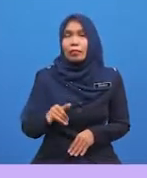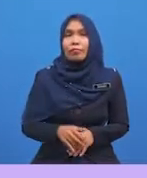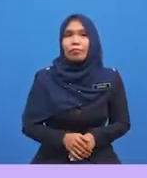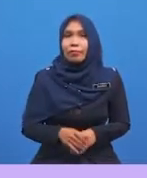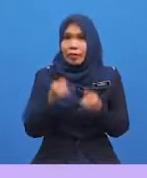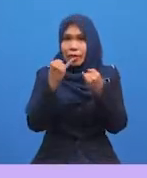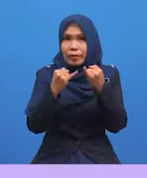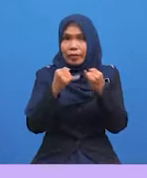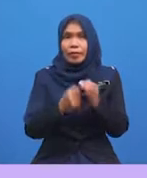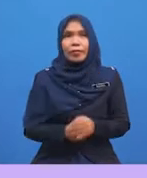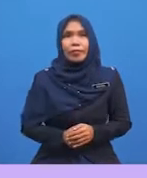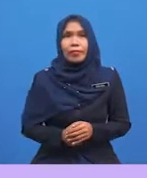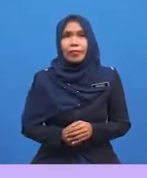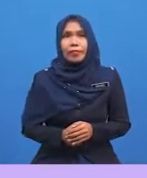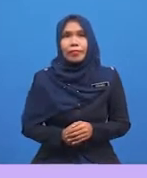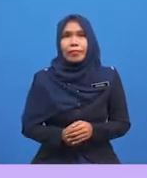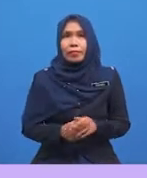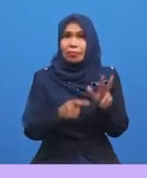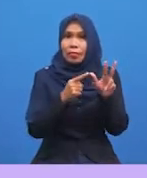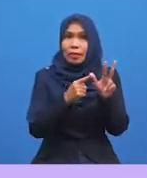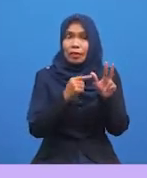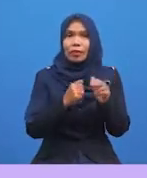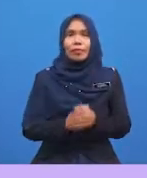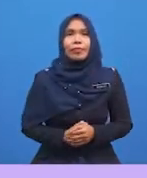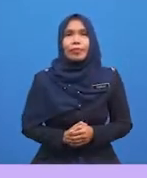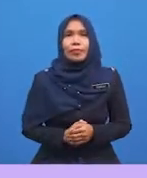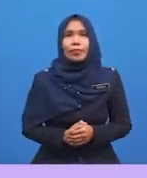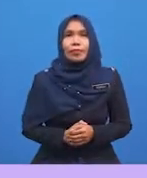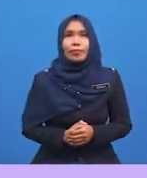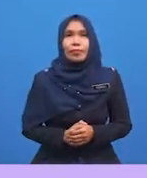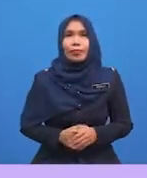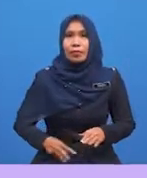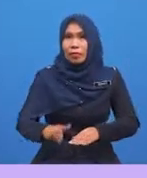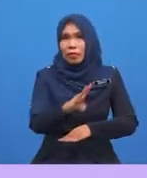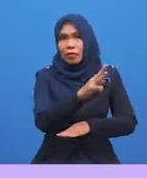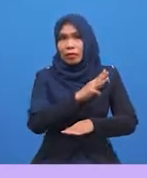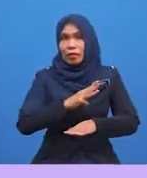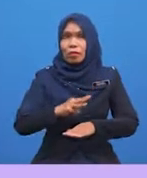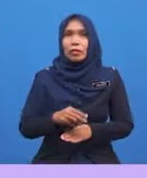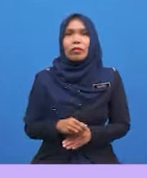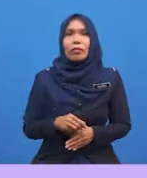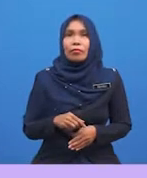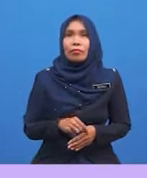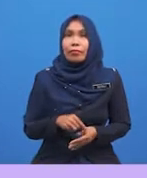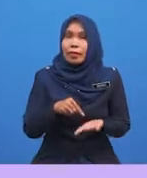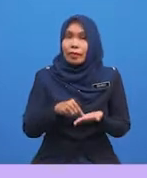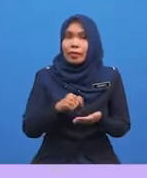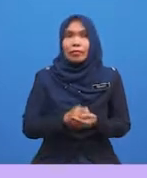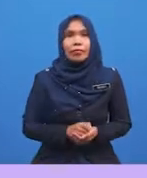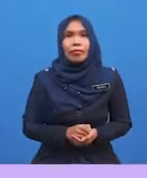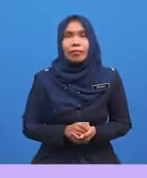ialah pinggir laut dan saliran. Kawasan pinggir laut dan saliran ialah kawasan